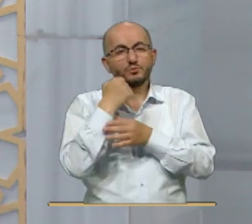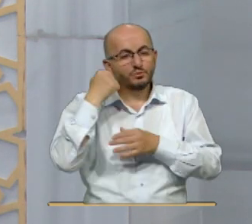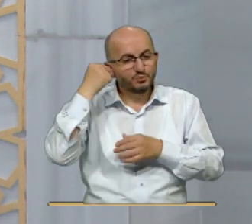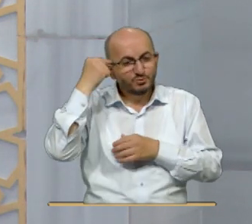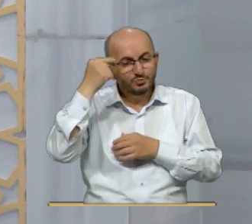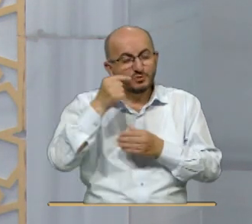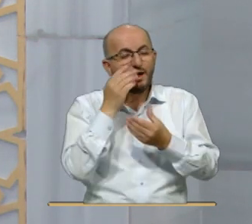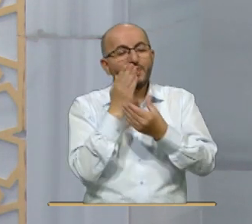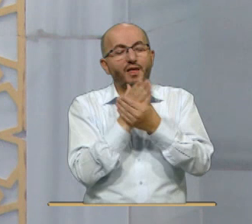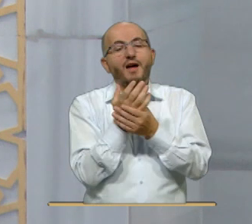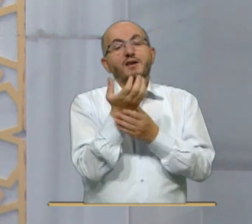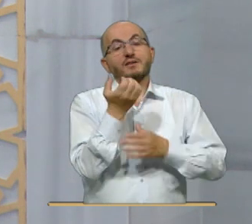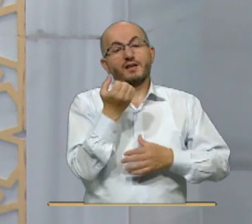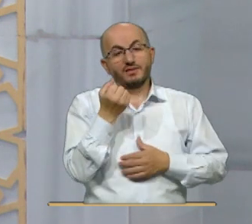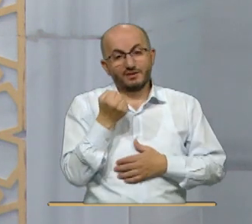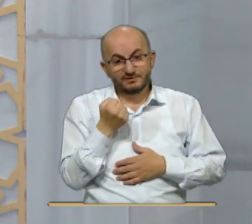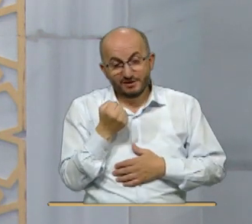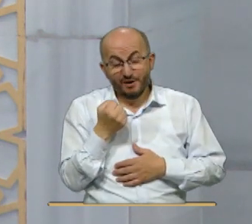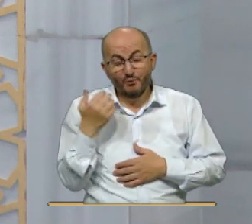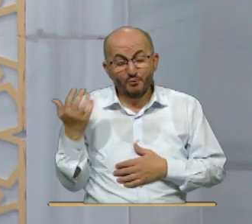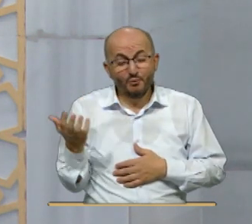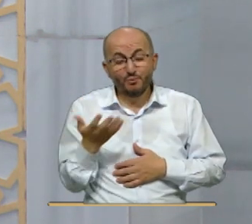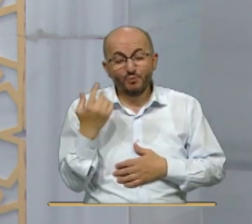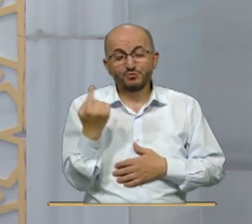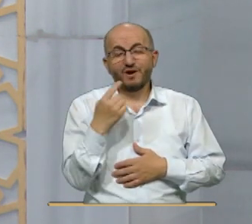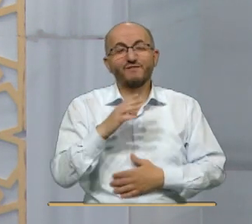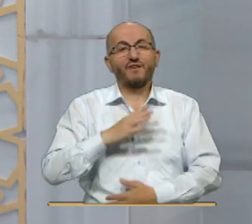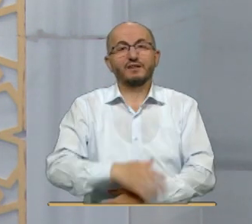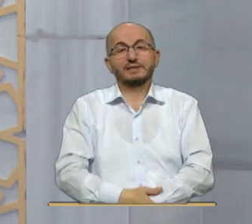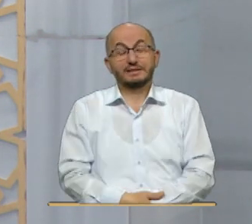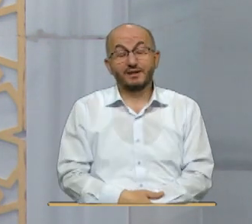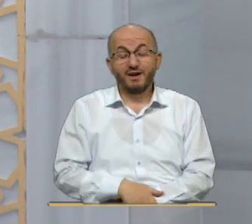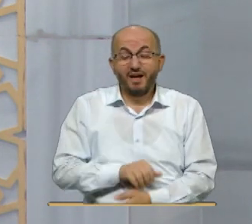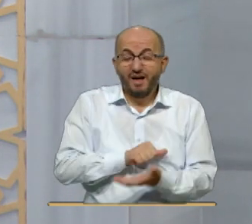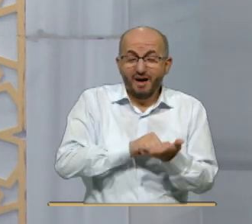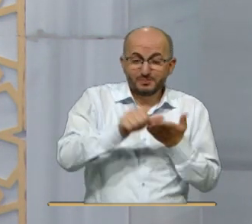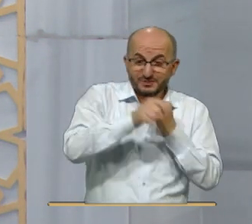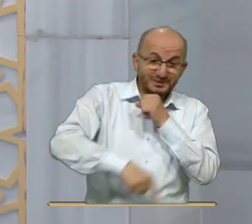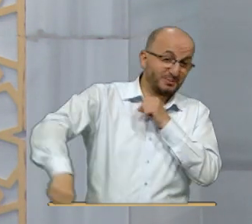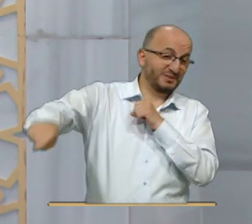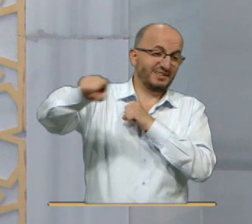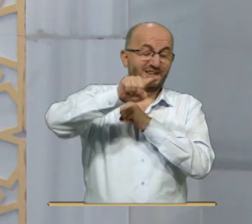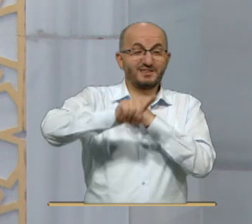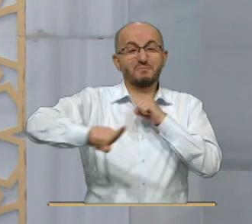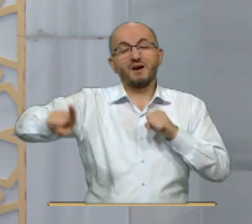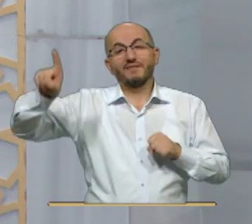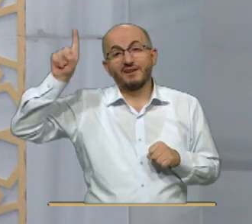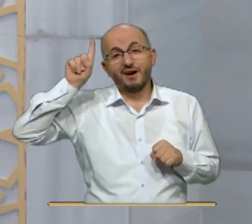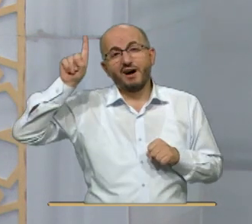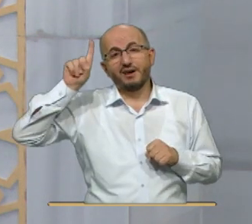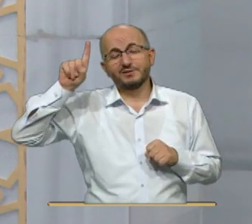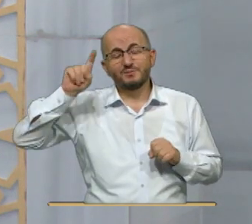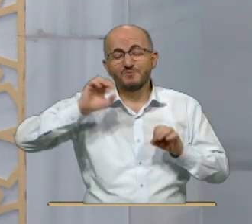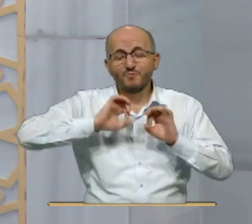Düşünülecek, ibret alınacak o kadar çok şey var ki, hepsi bizlere Mevla'nın